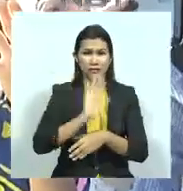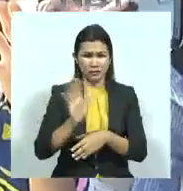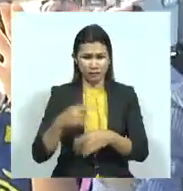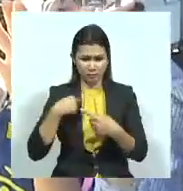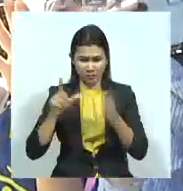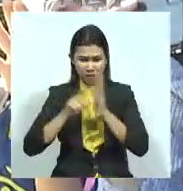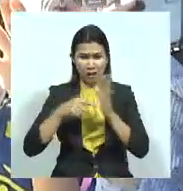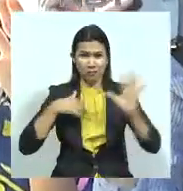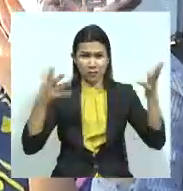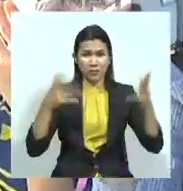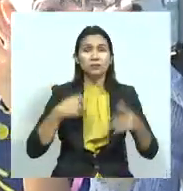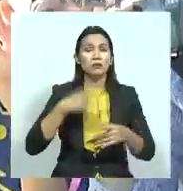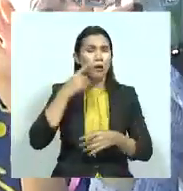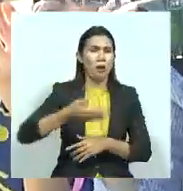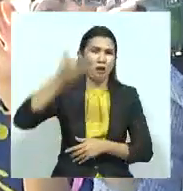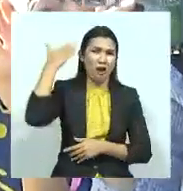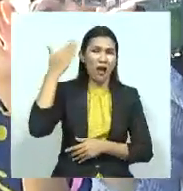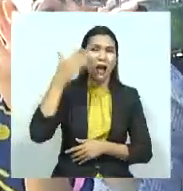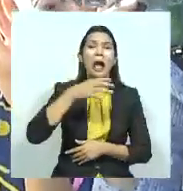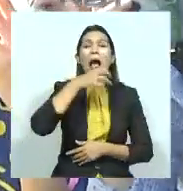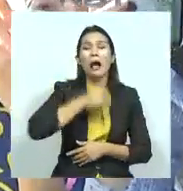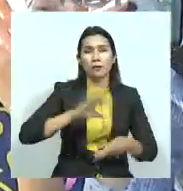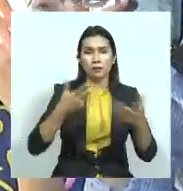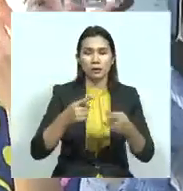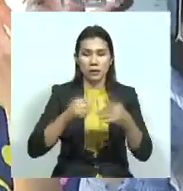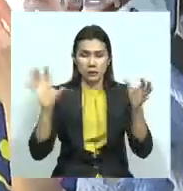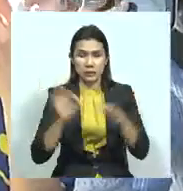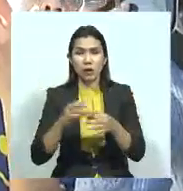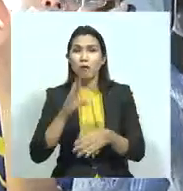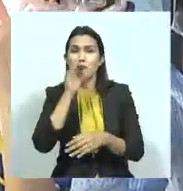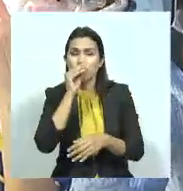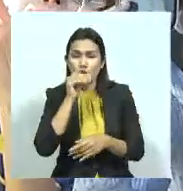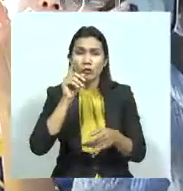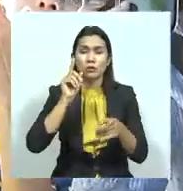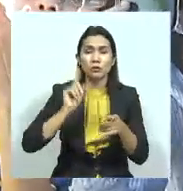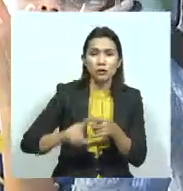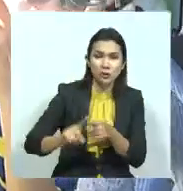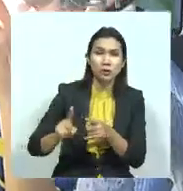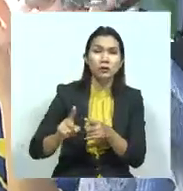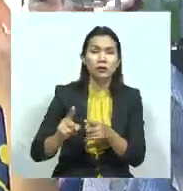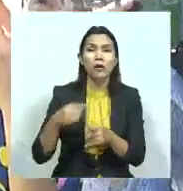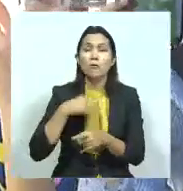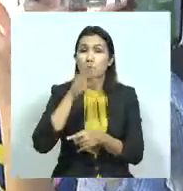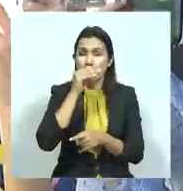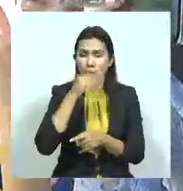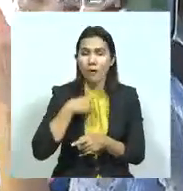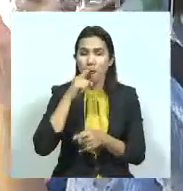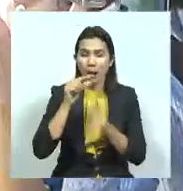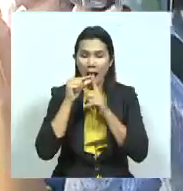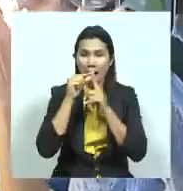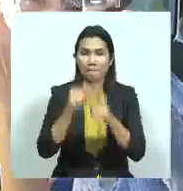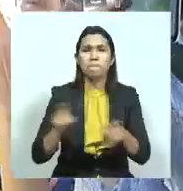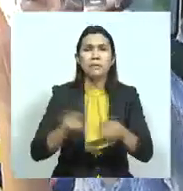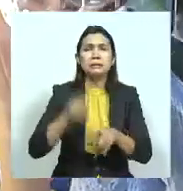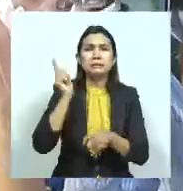าธิการคสช.ทุกอย่างเป็นอดีตเพราะการพูดการจาอะไรก็ตามเนี่ยการที่พูดแล้วพยายามอ้างอิงในเรื่อง